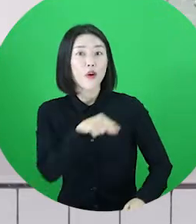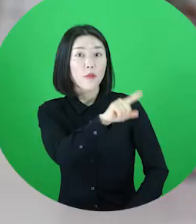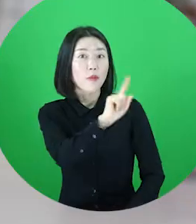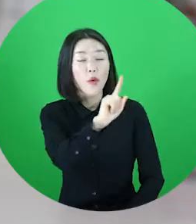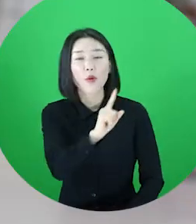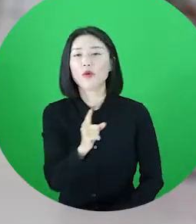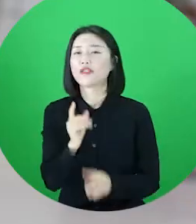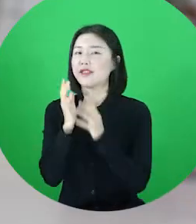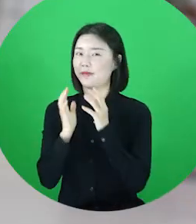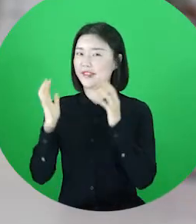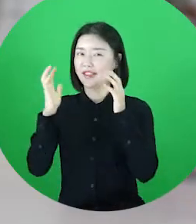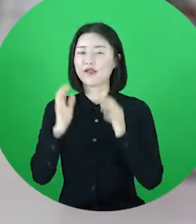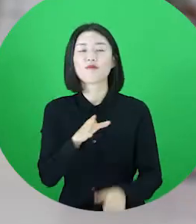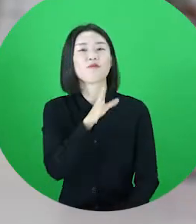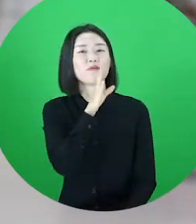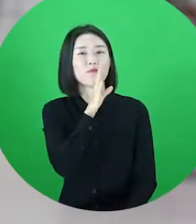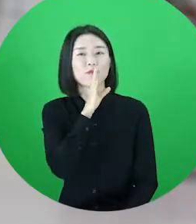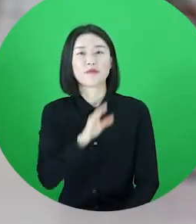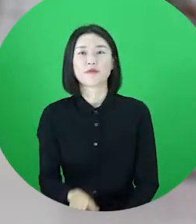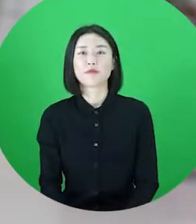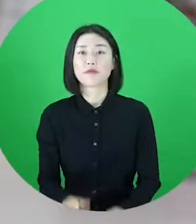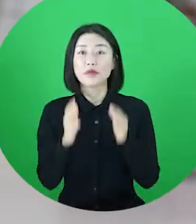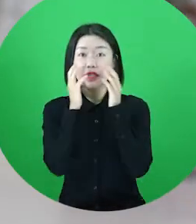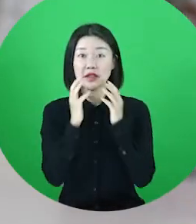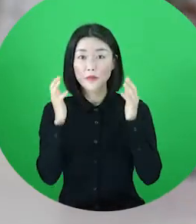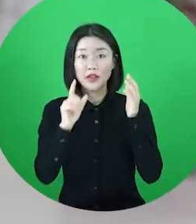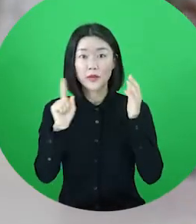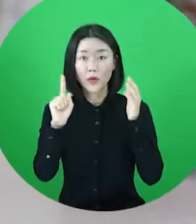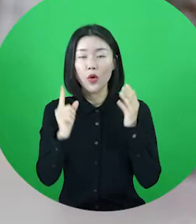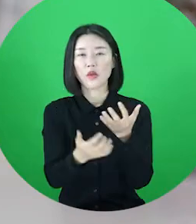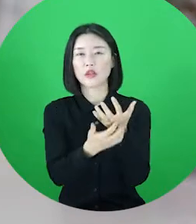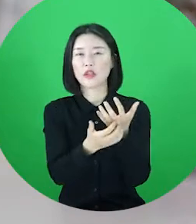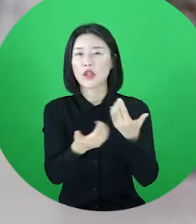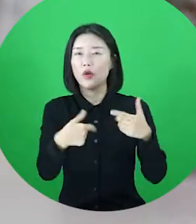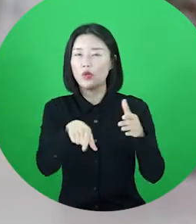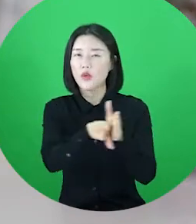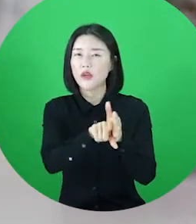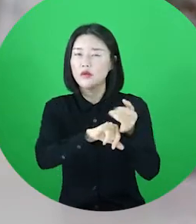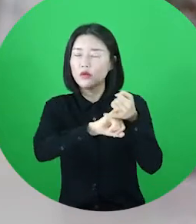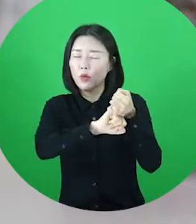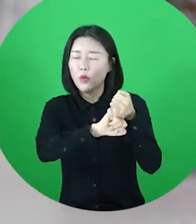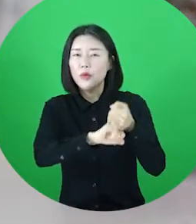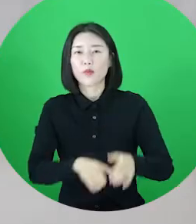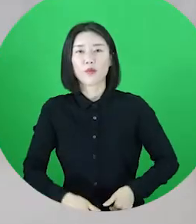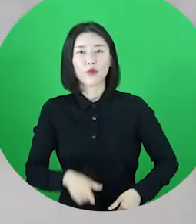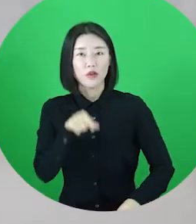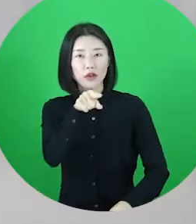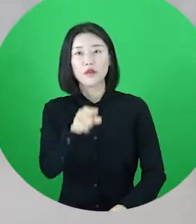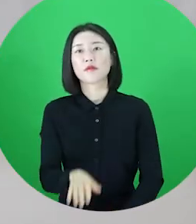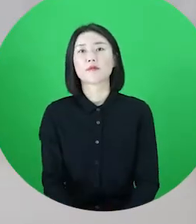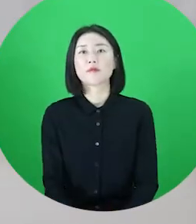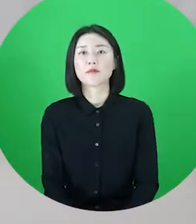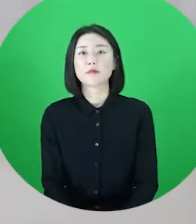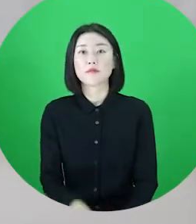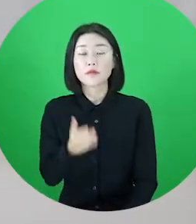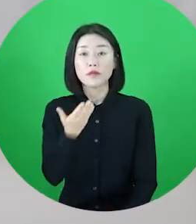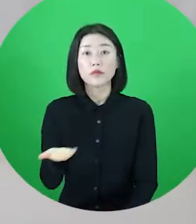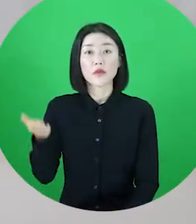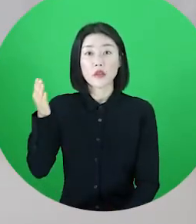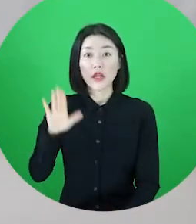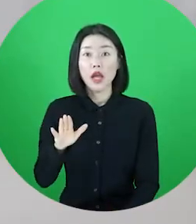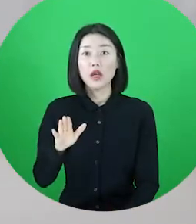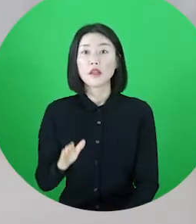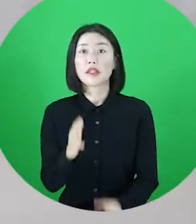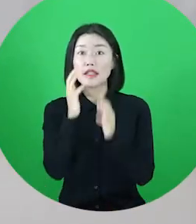김치요? 아, 그렇죠. 김치는 김치찌개의 가장 중요한 재료입니다. 그런데